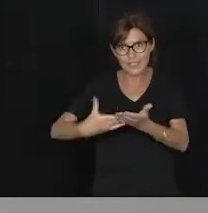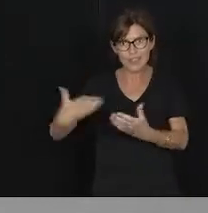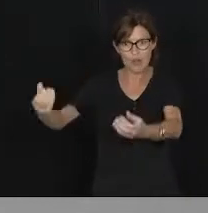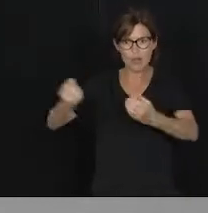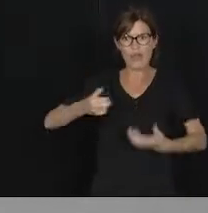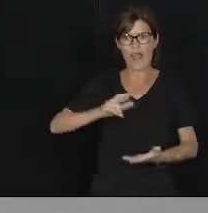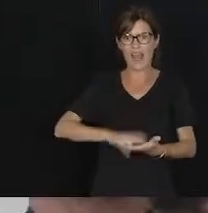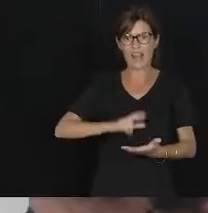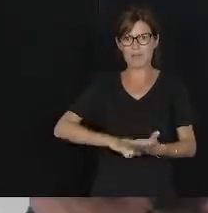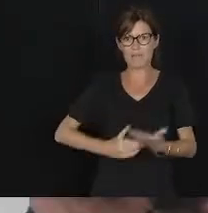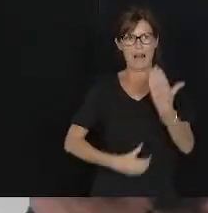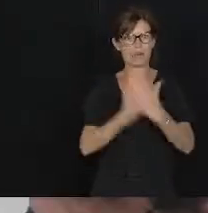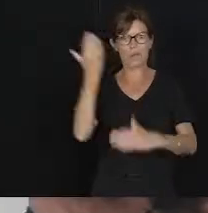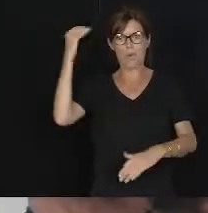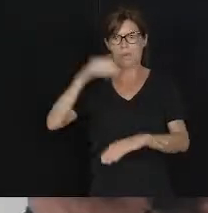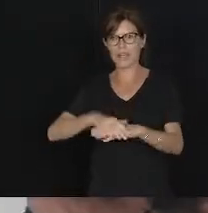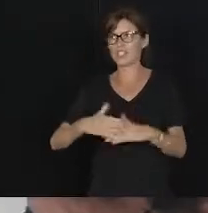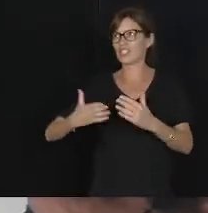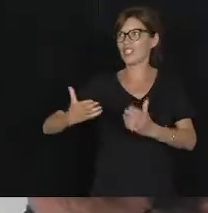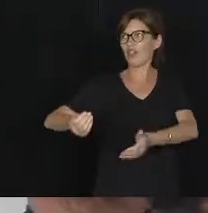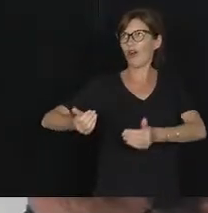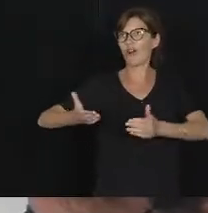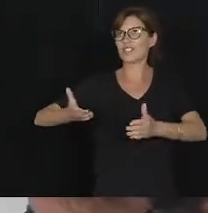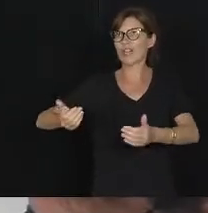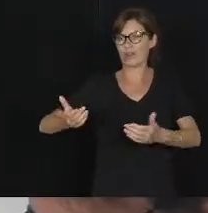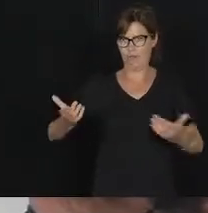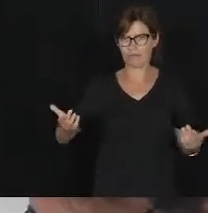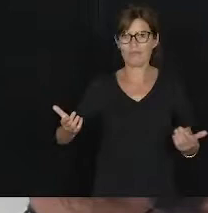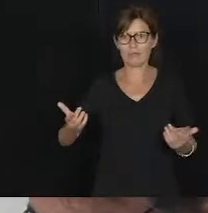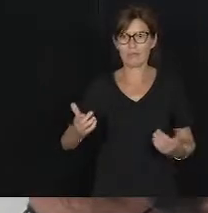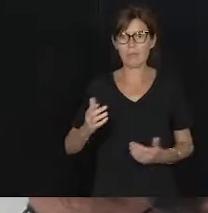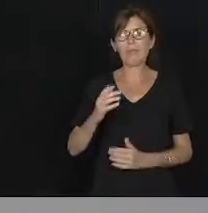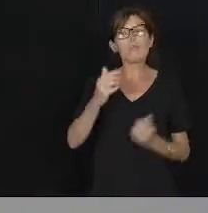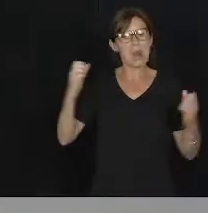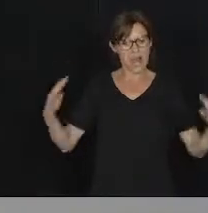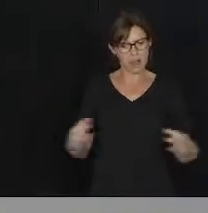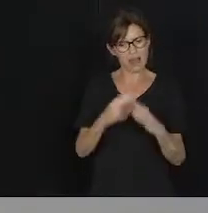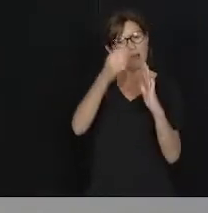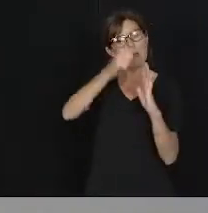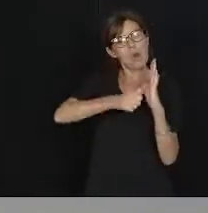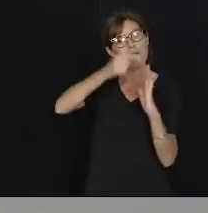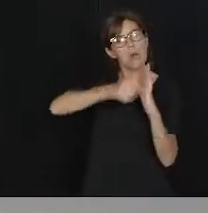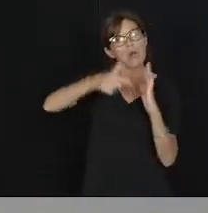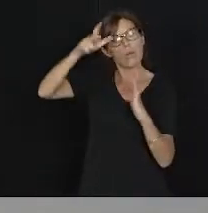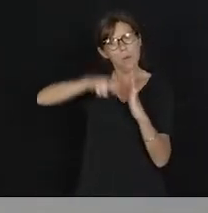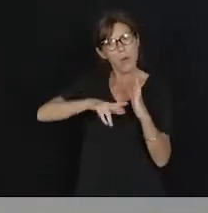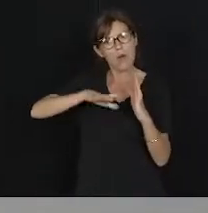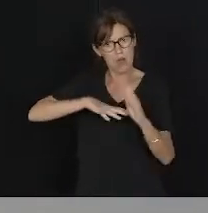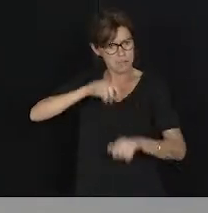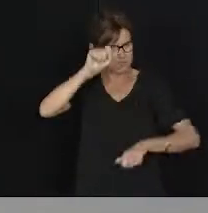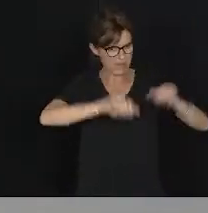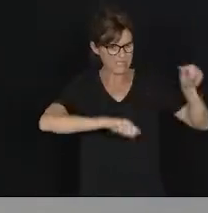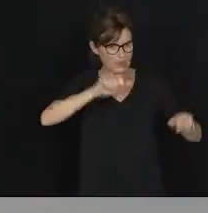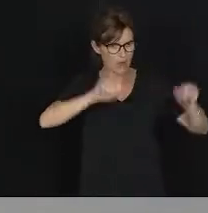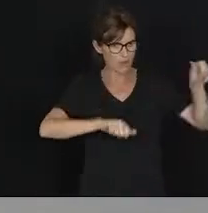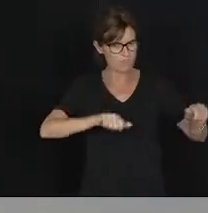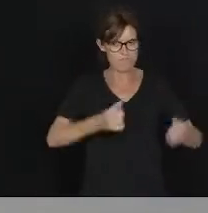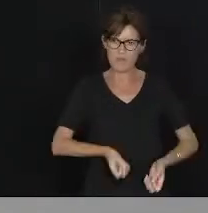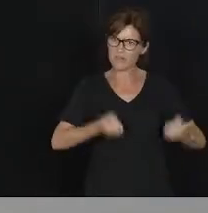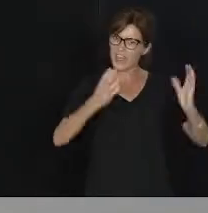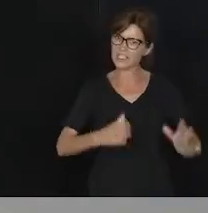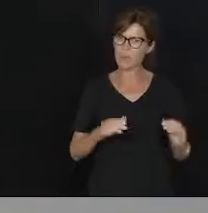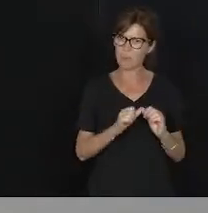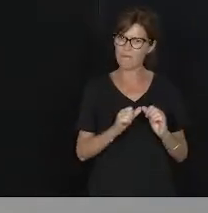journées. Il y a de très nombreux épistoliers qui, après d'ailleurs les premiers mois de guerre, décident de s'imposer un rythme